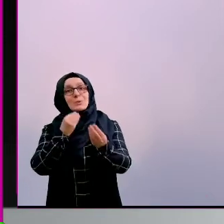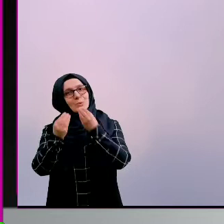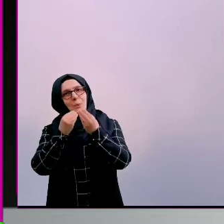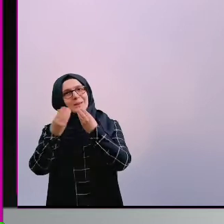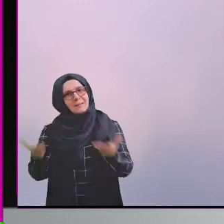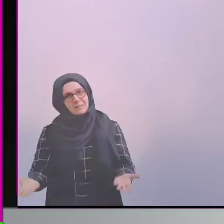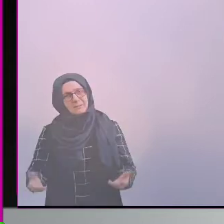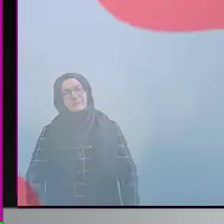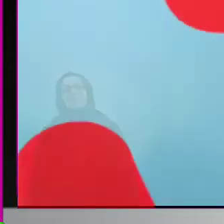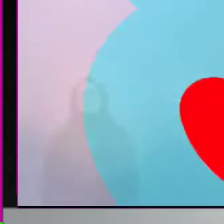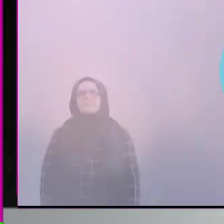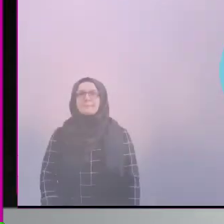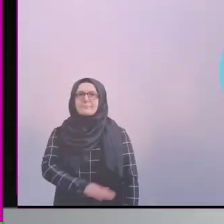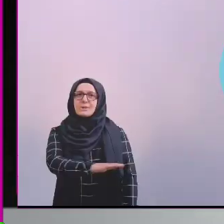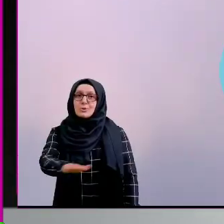ve doğal yoldur.